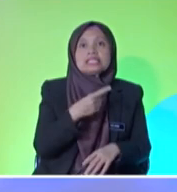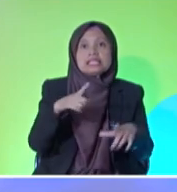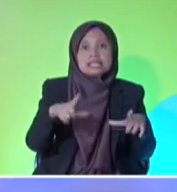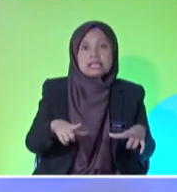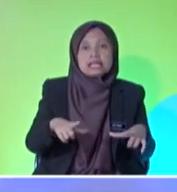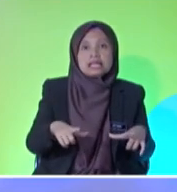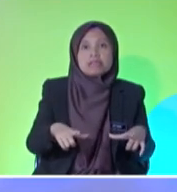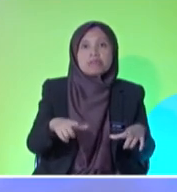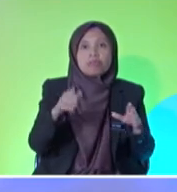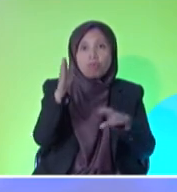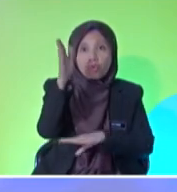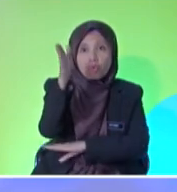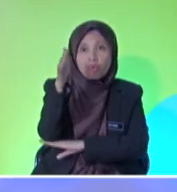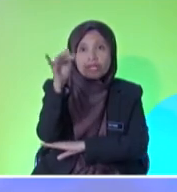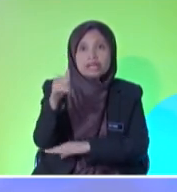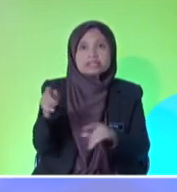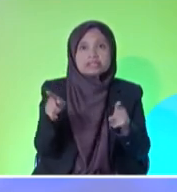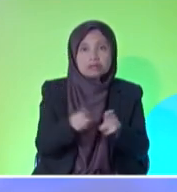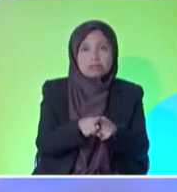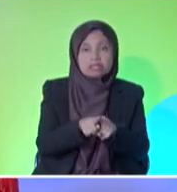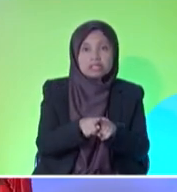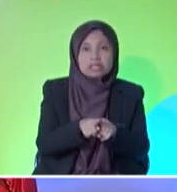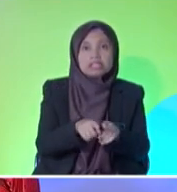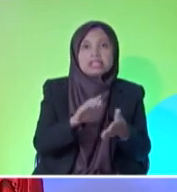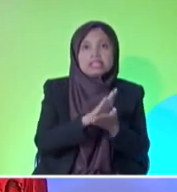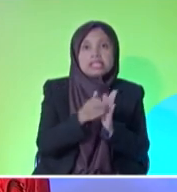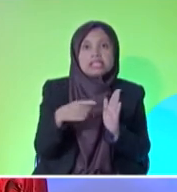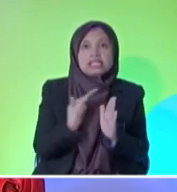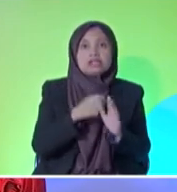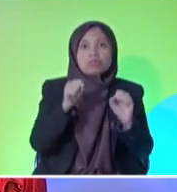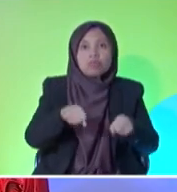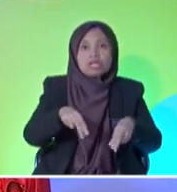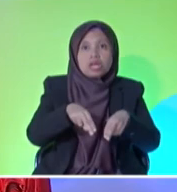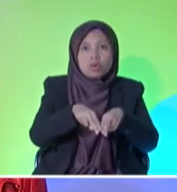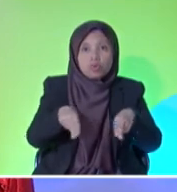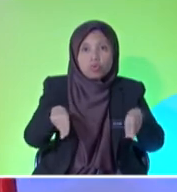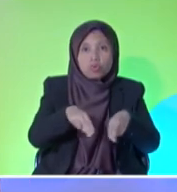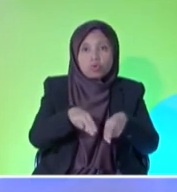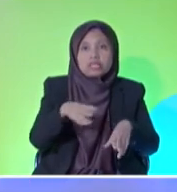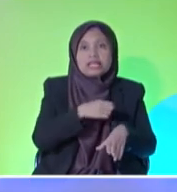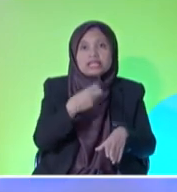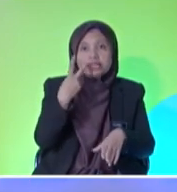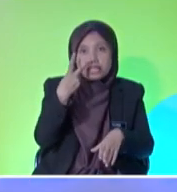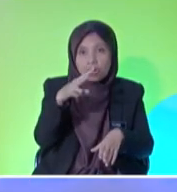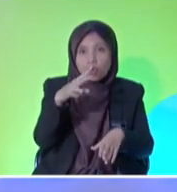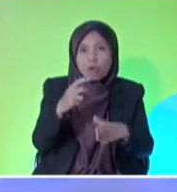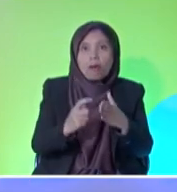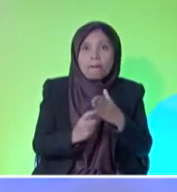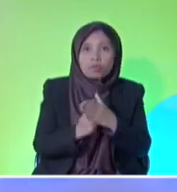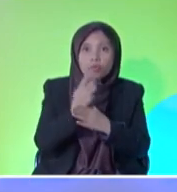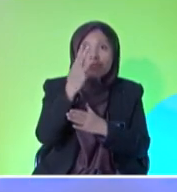tumbuhan yang sama kita dapat ukur dan melihat tumbuh besar pokok itu dan nah bagaimana